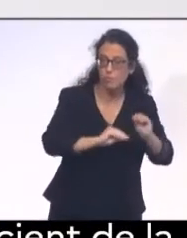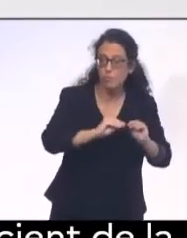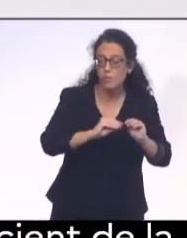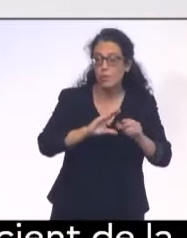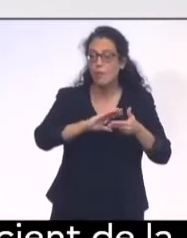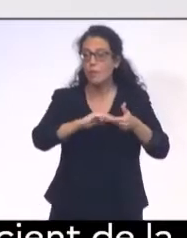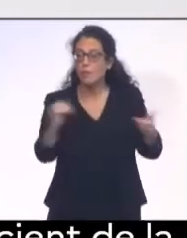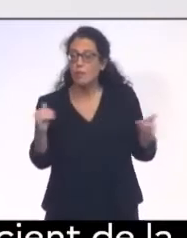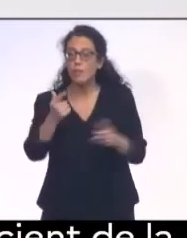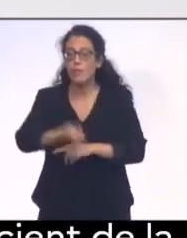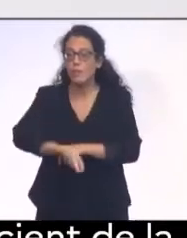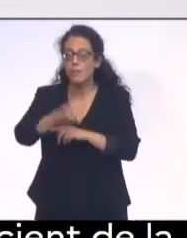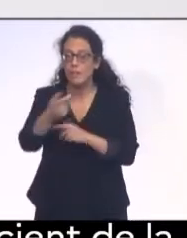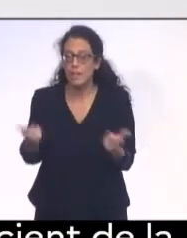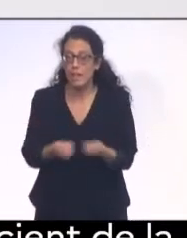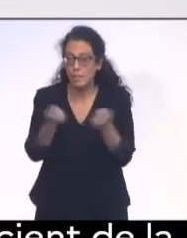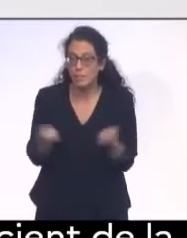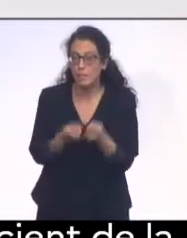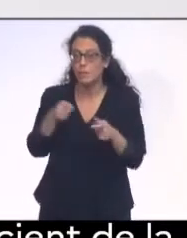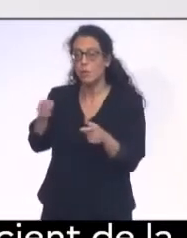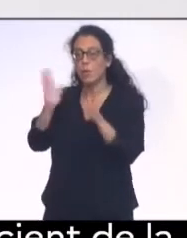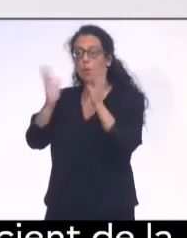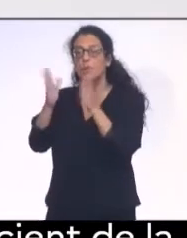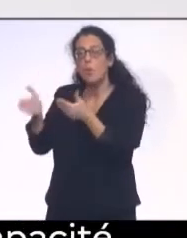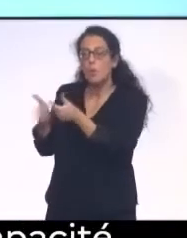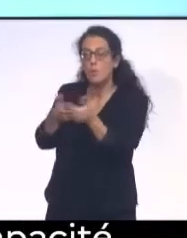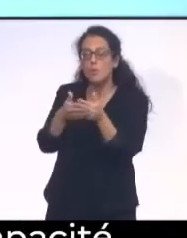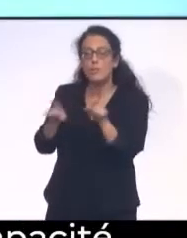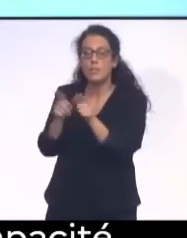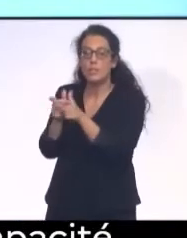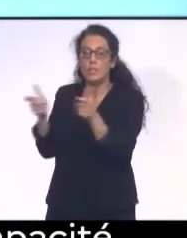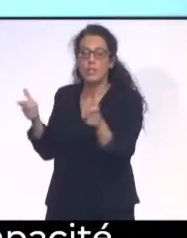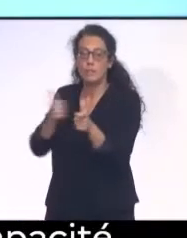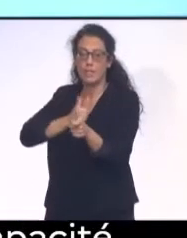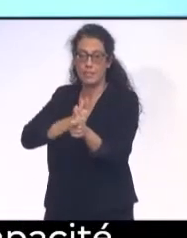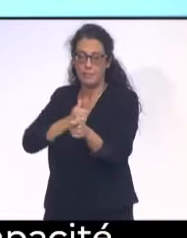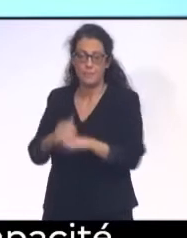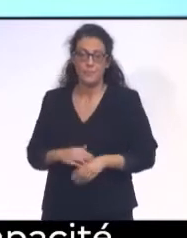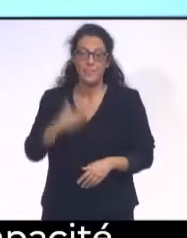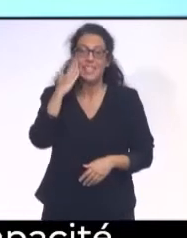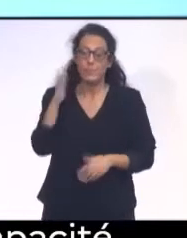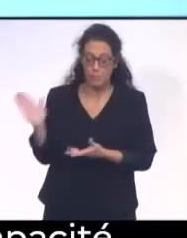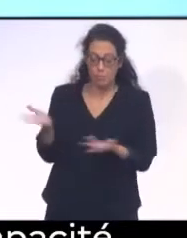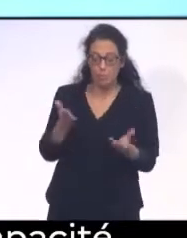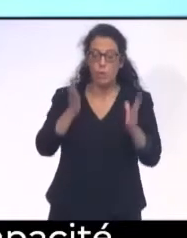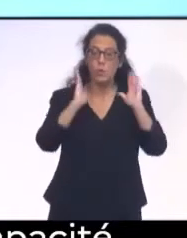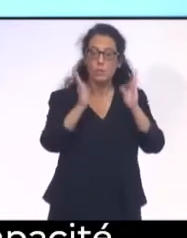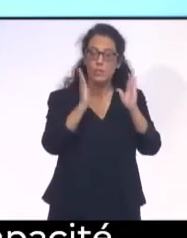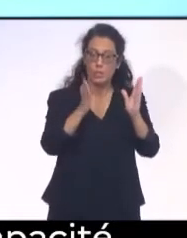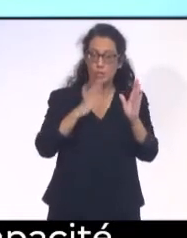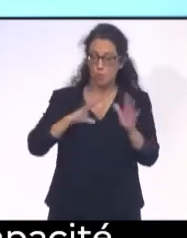les SSR, hôpitaux de proximité et établissements privés. En cas d'hospitalisation, la présence d'un